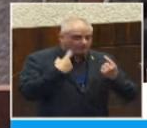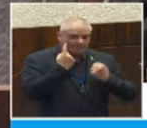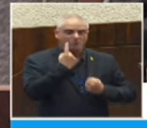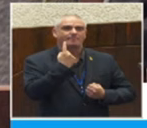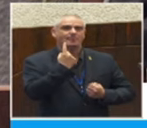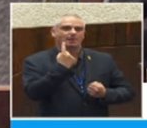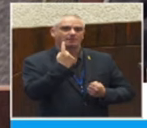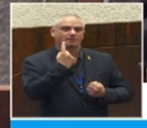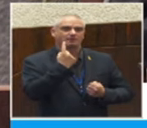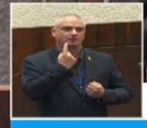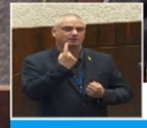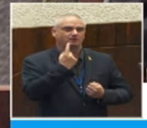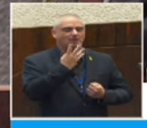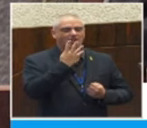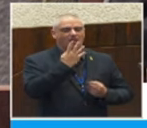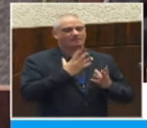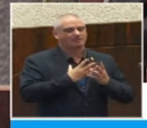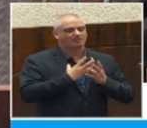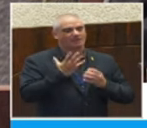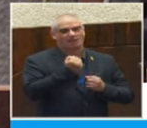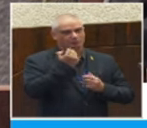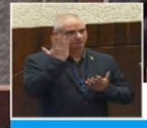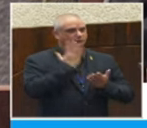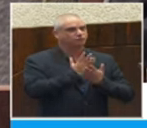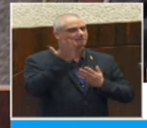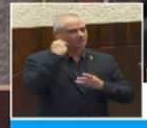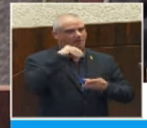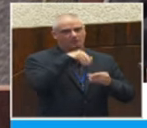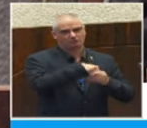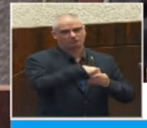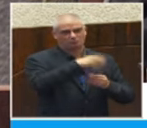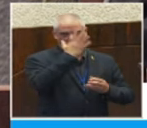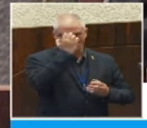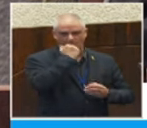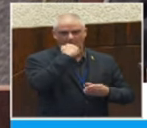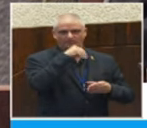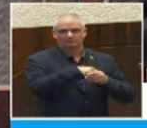לארבעת החטופים שכבר היו בידי חמאס ברצועת עזה.